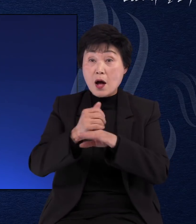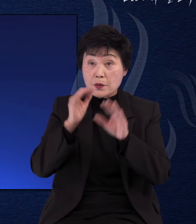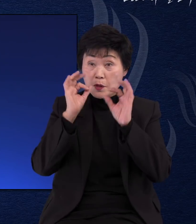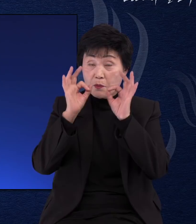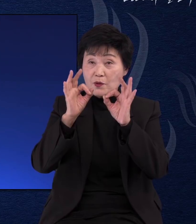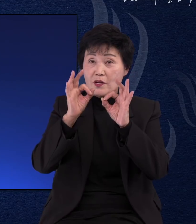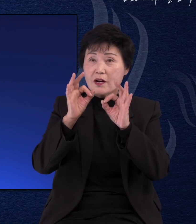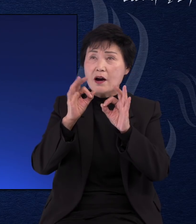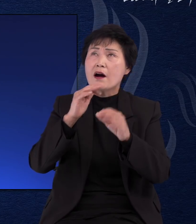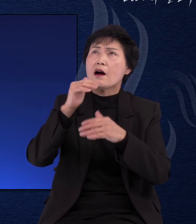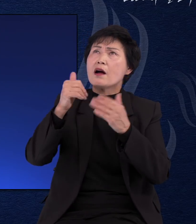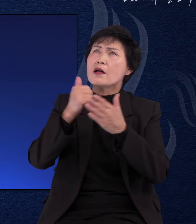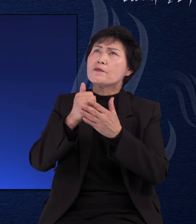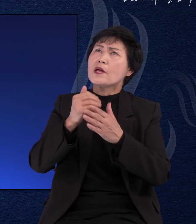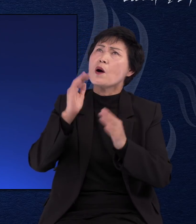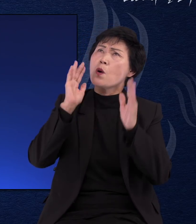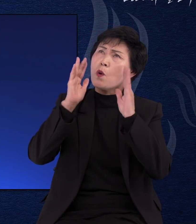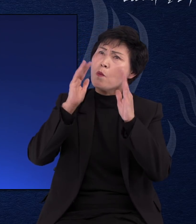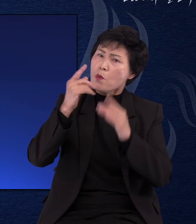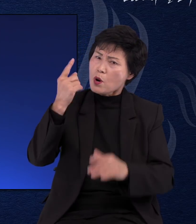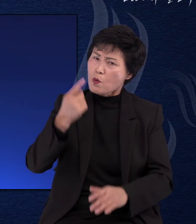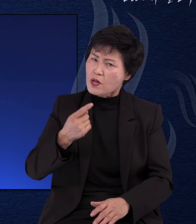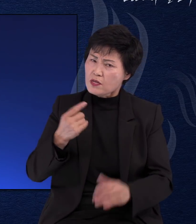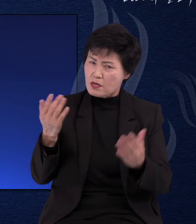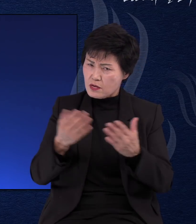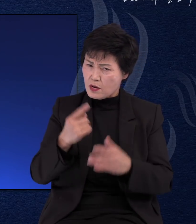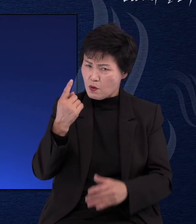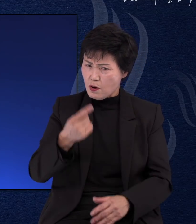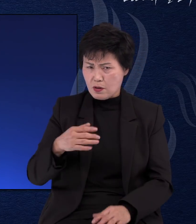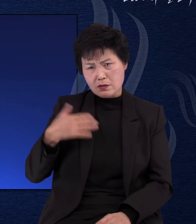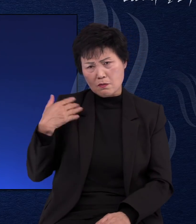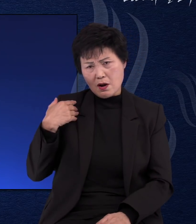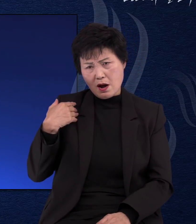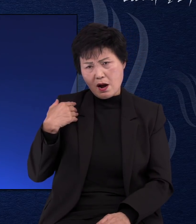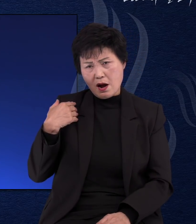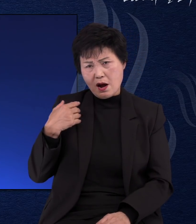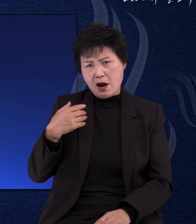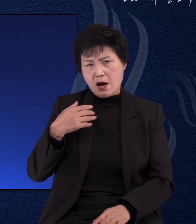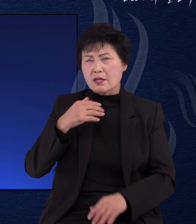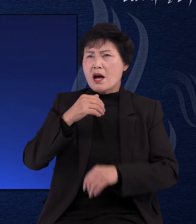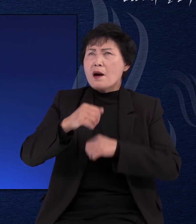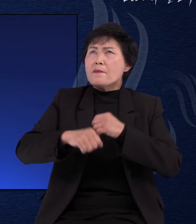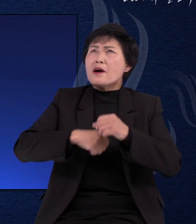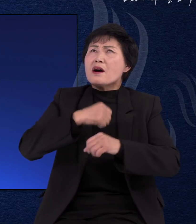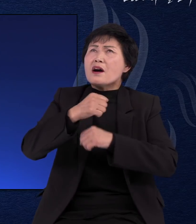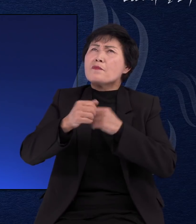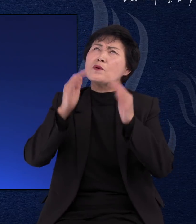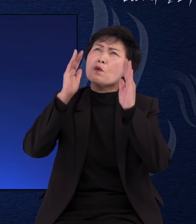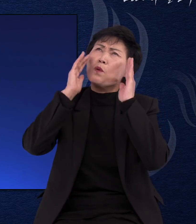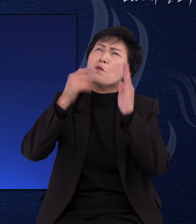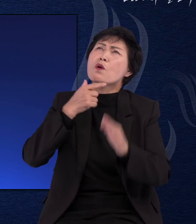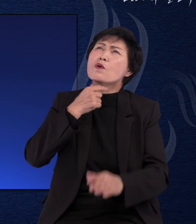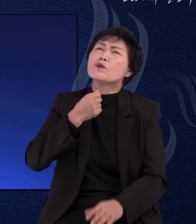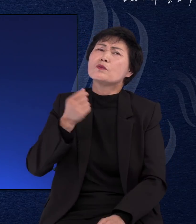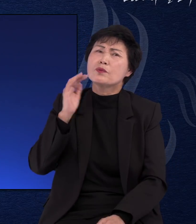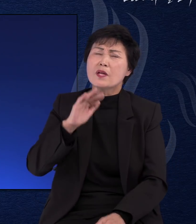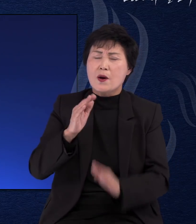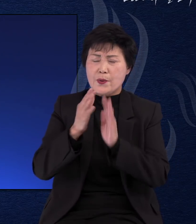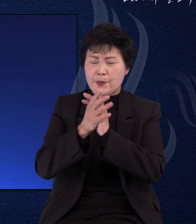일하러 왔는지도 헷갈리는데, 정말 마음껏 좀 공부하면 안 됩니까? 라고 했더니만 나중에 하나님 목회를 시키시는데